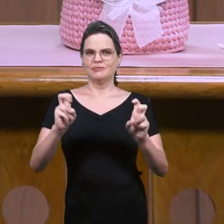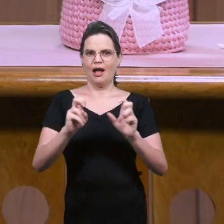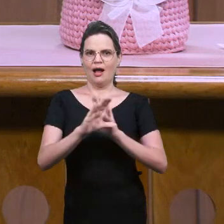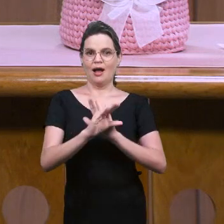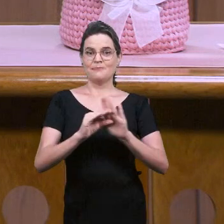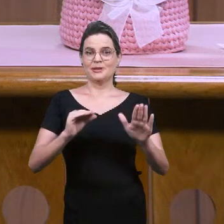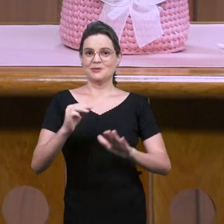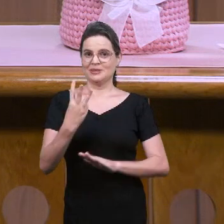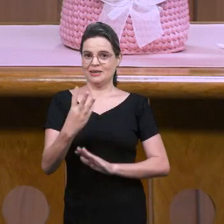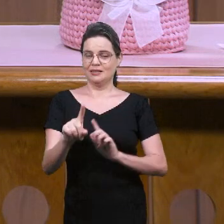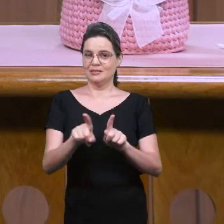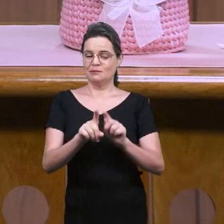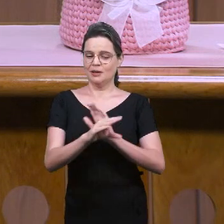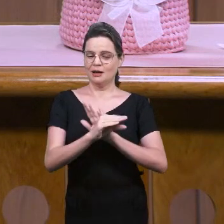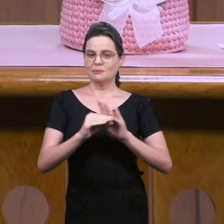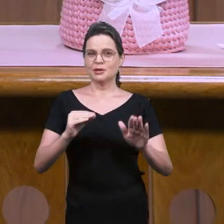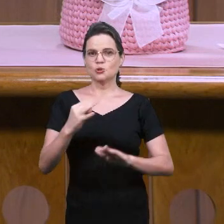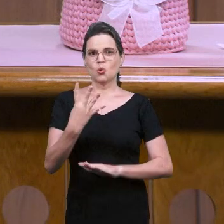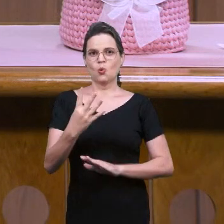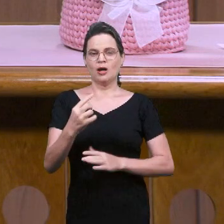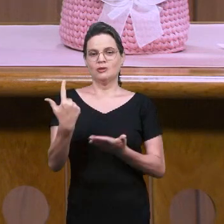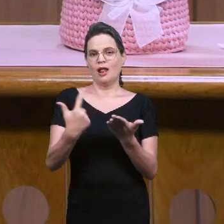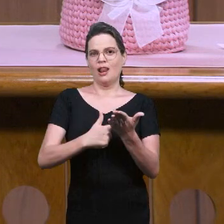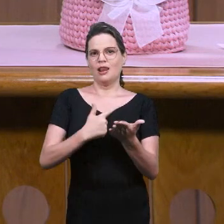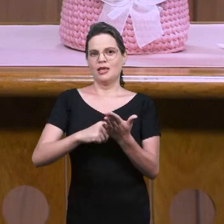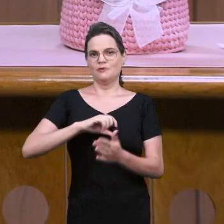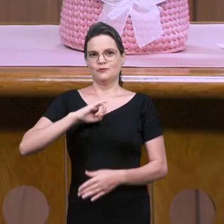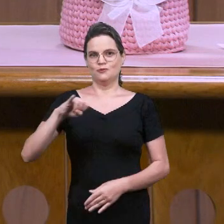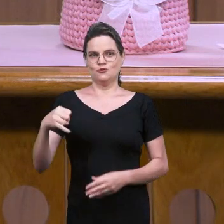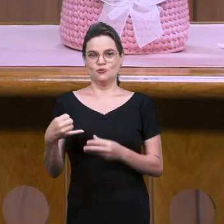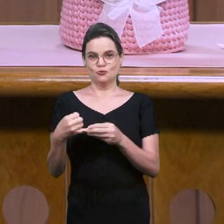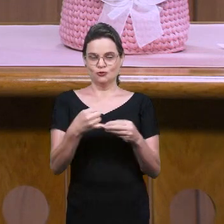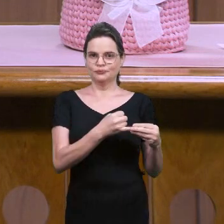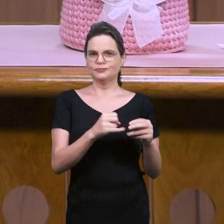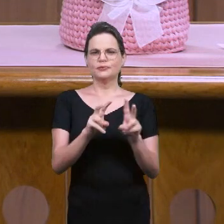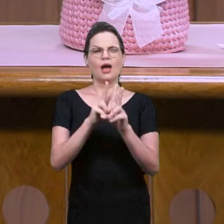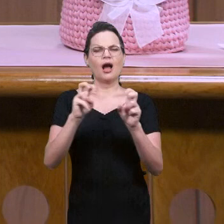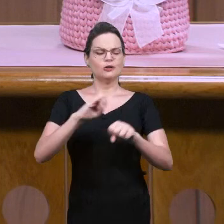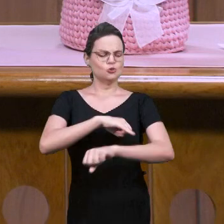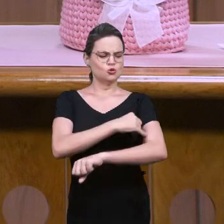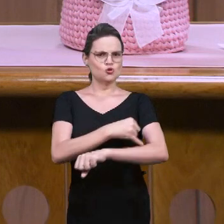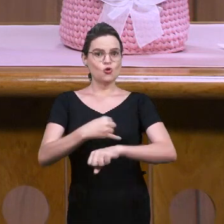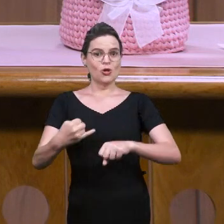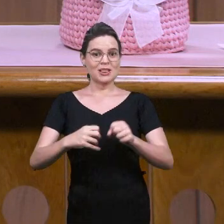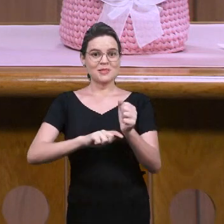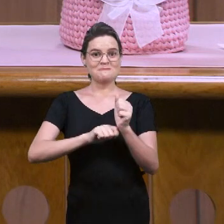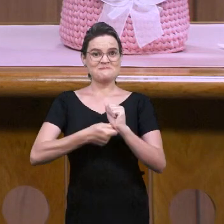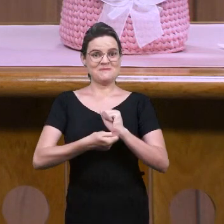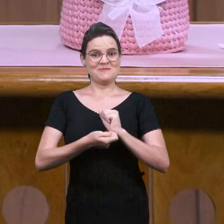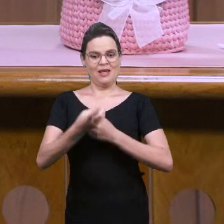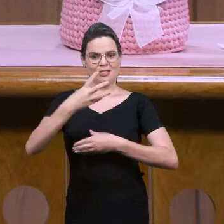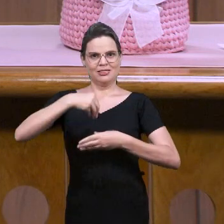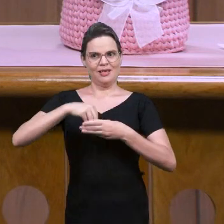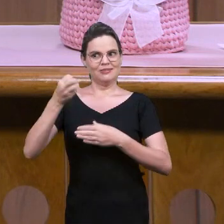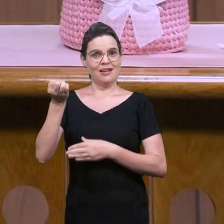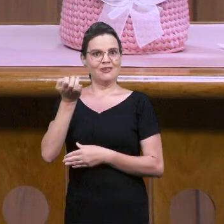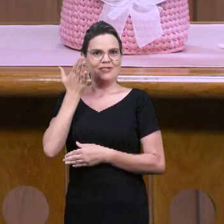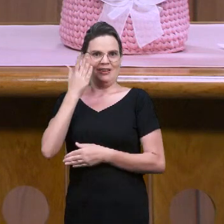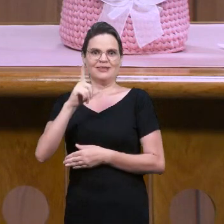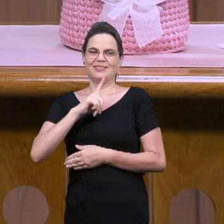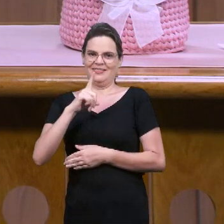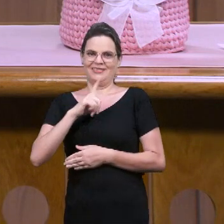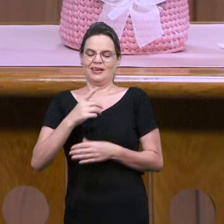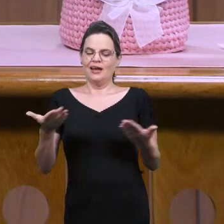le chapitre 3 et le chapitre 4 de Josué, les mystères du Jourdain, révélés à l'Église. Nous